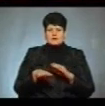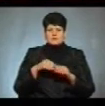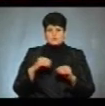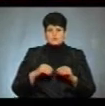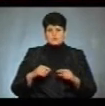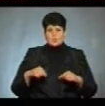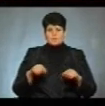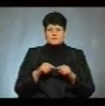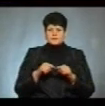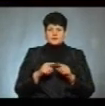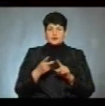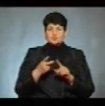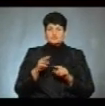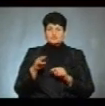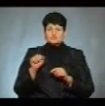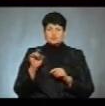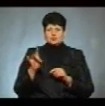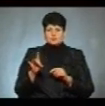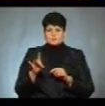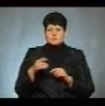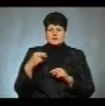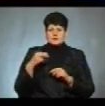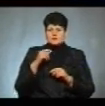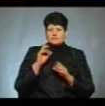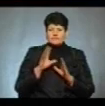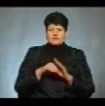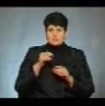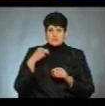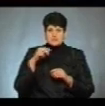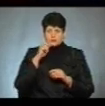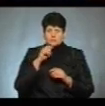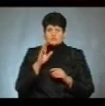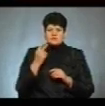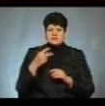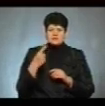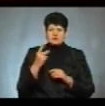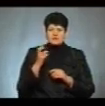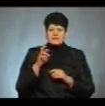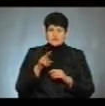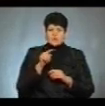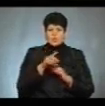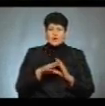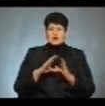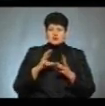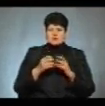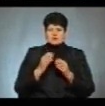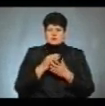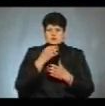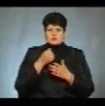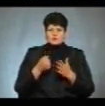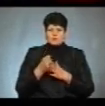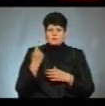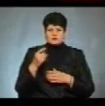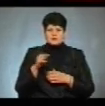виборчих округів. Другий тур виборів президента України відбудеться 21 квітня. Його результати мають оприлюднити до